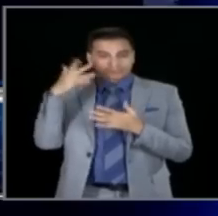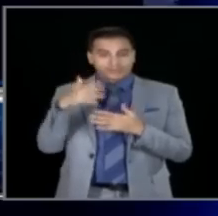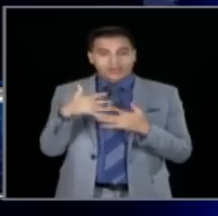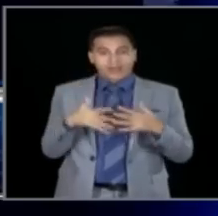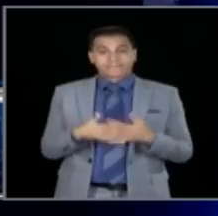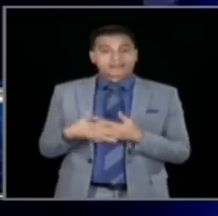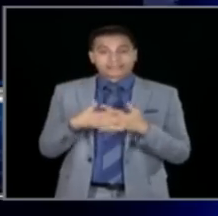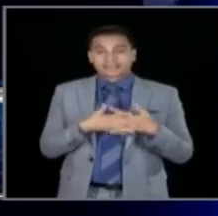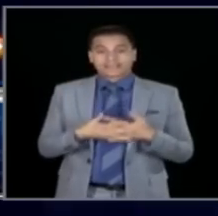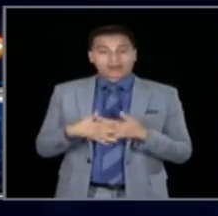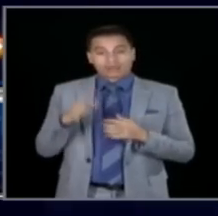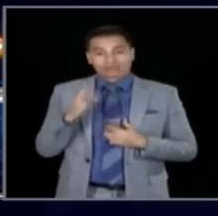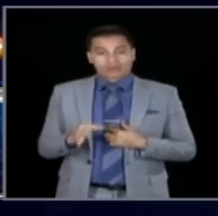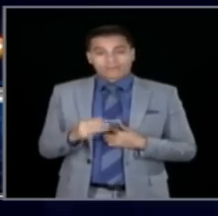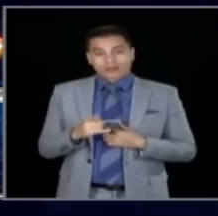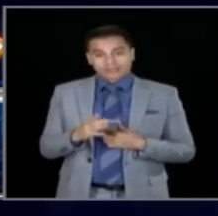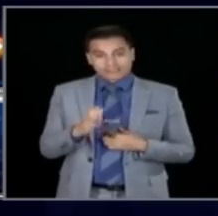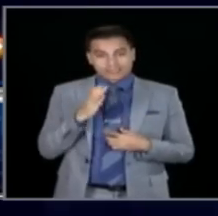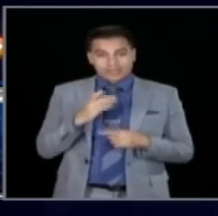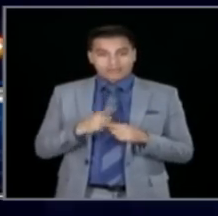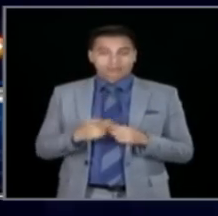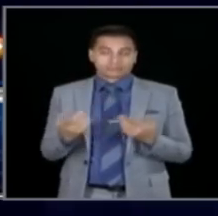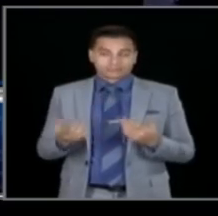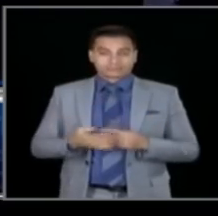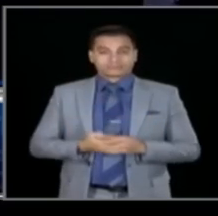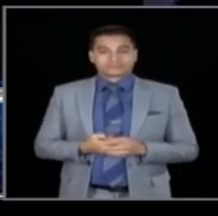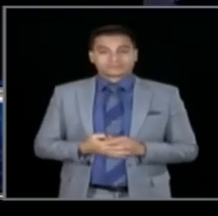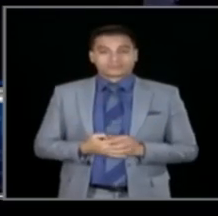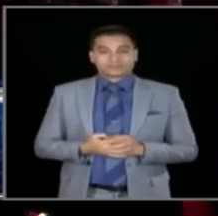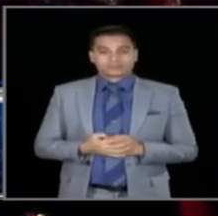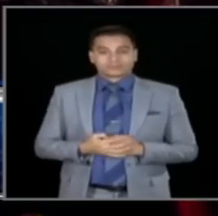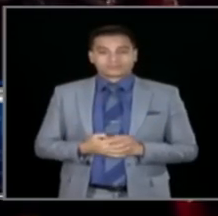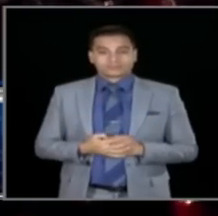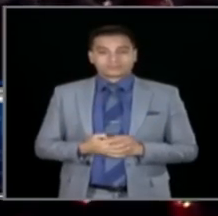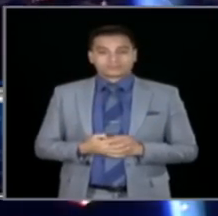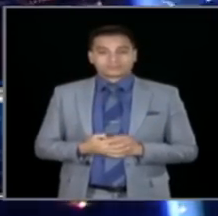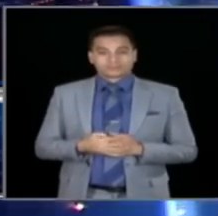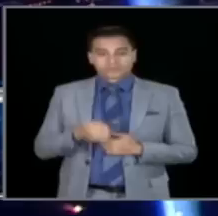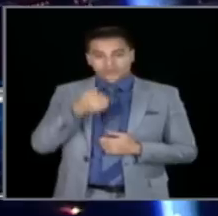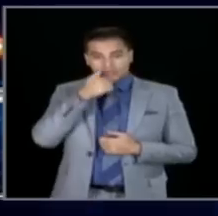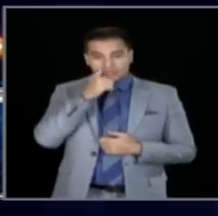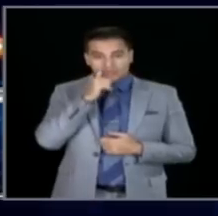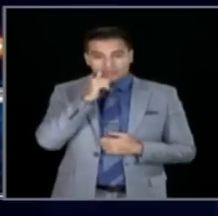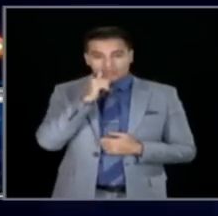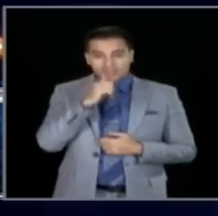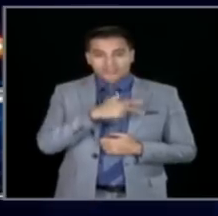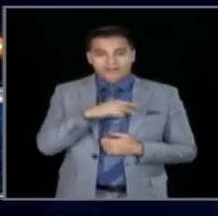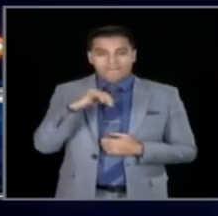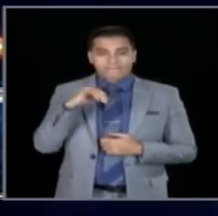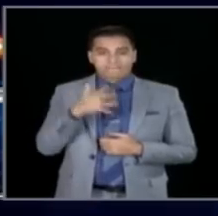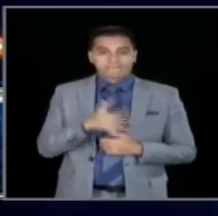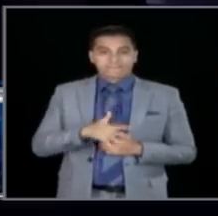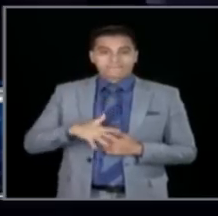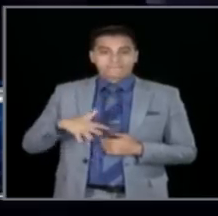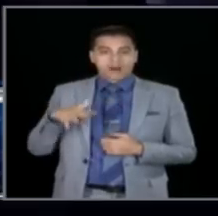أمريكا. أمريكا طبعا، إجابة خاطئة. الصين. ده من الاسم،